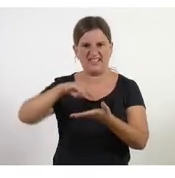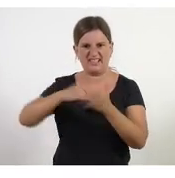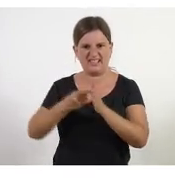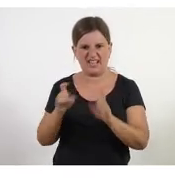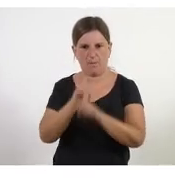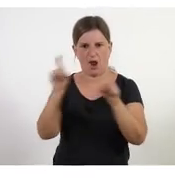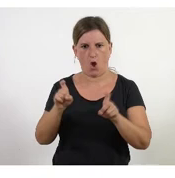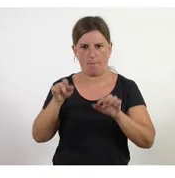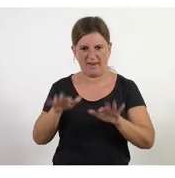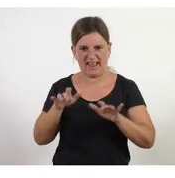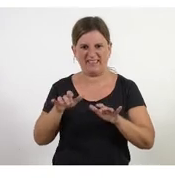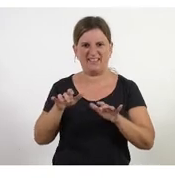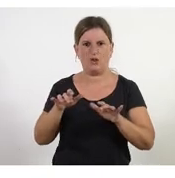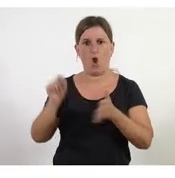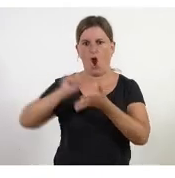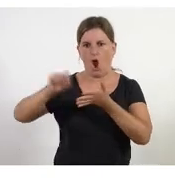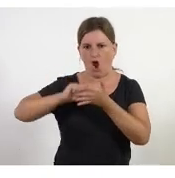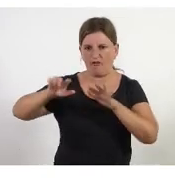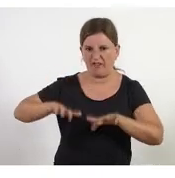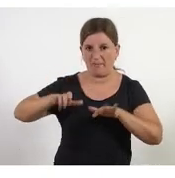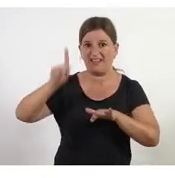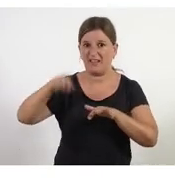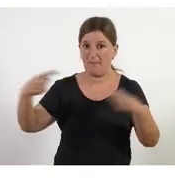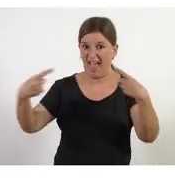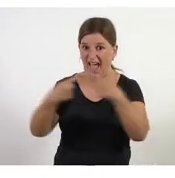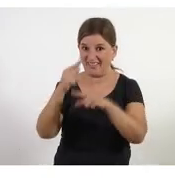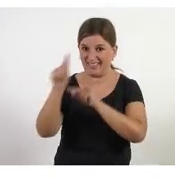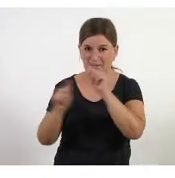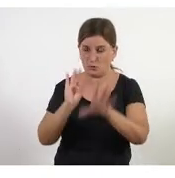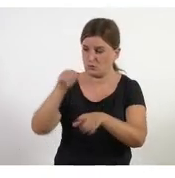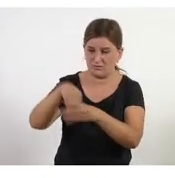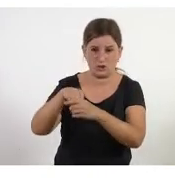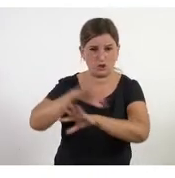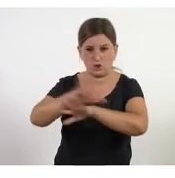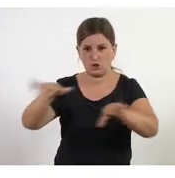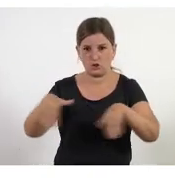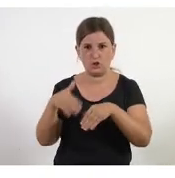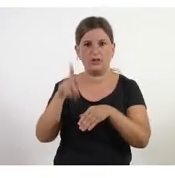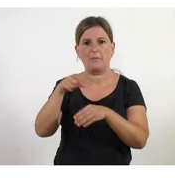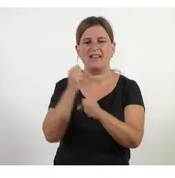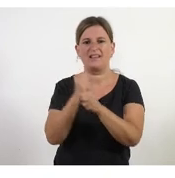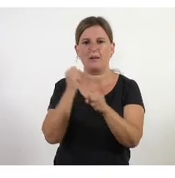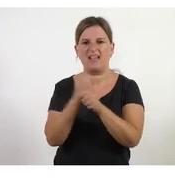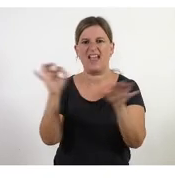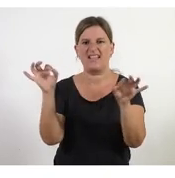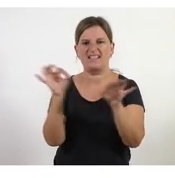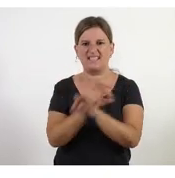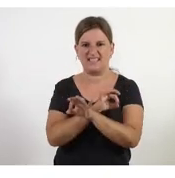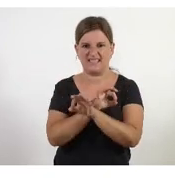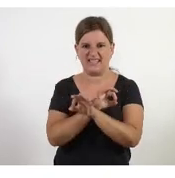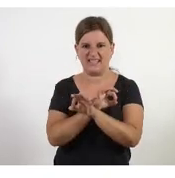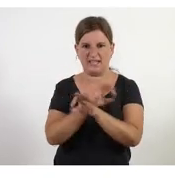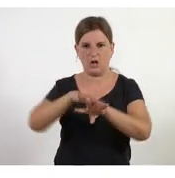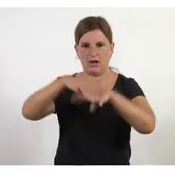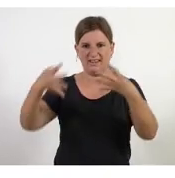paquet d'ofimàtica, inclús el propi antivirus, poder treballar sense connexió. Què vol dir això?